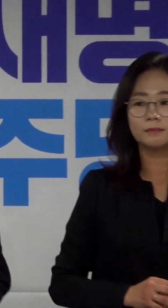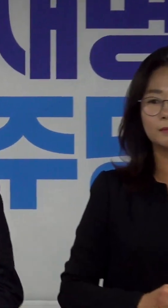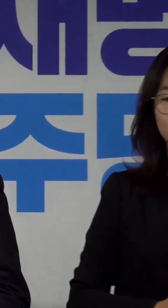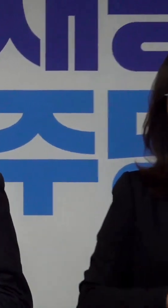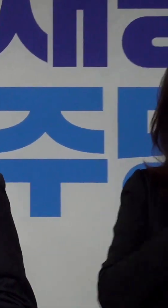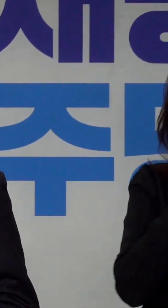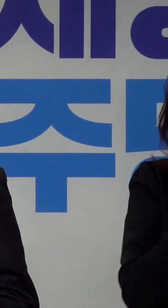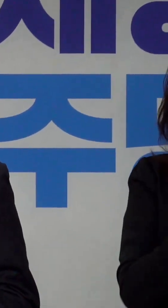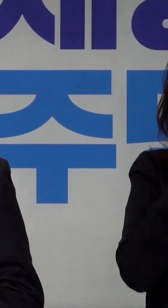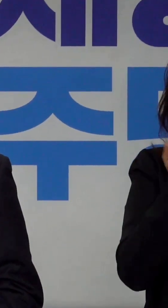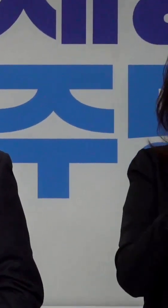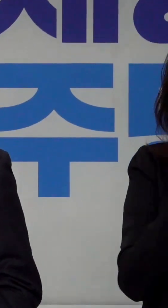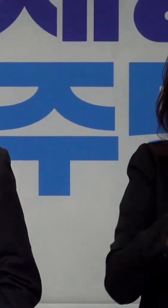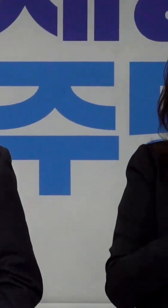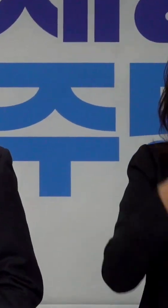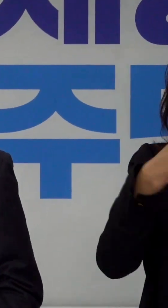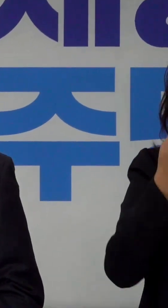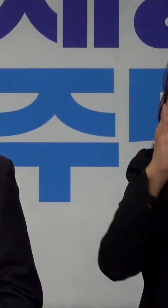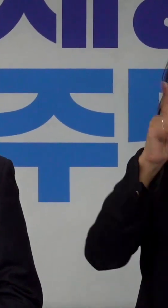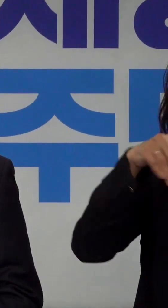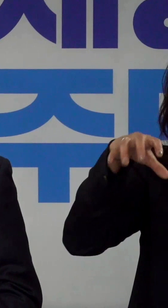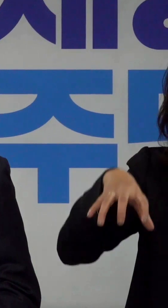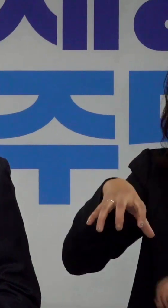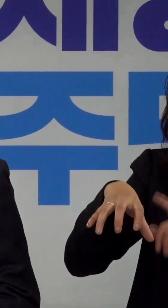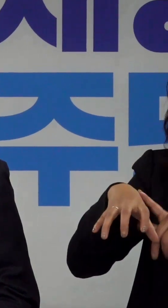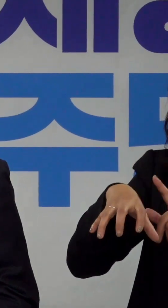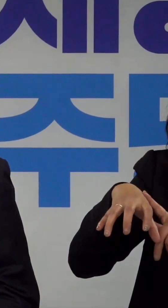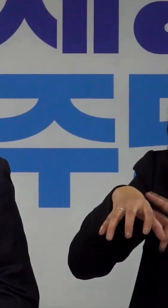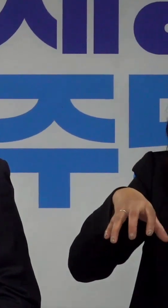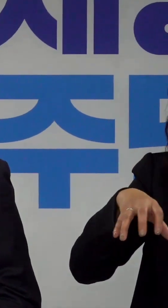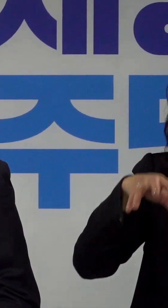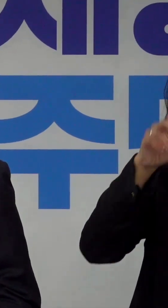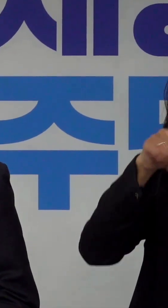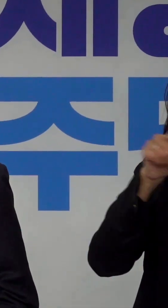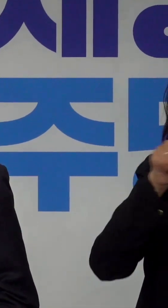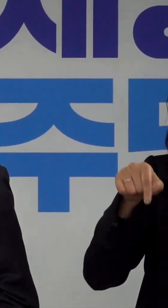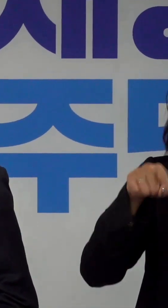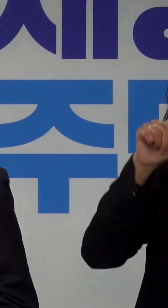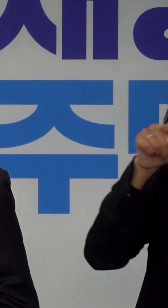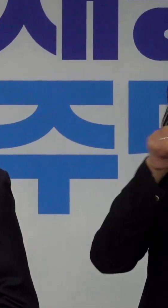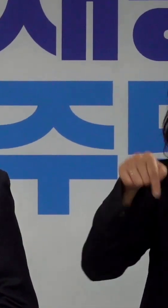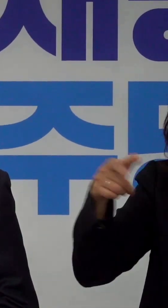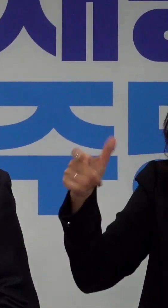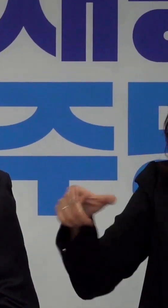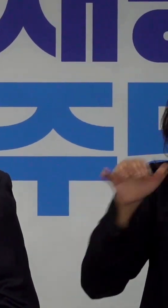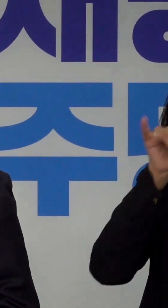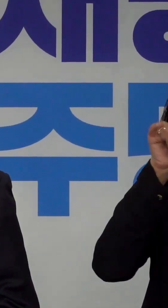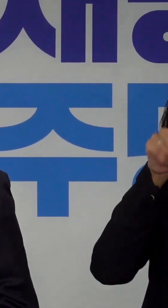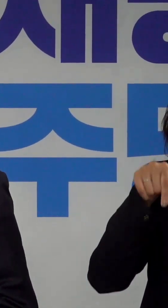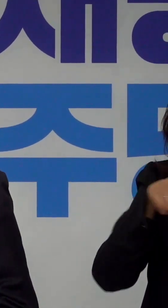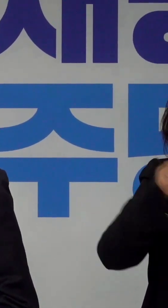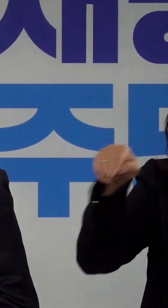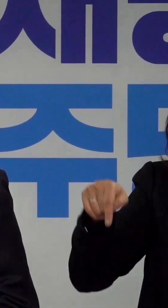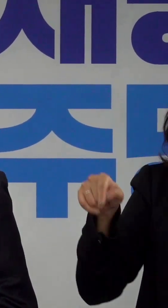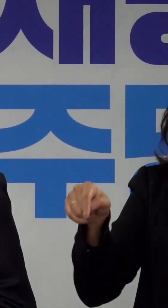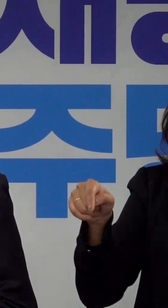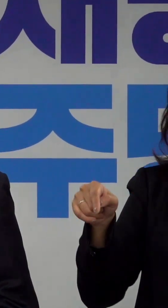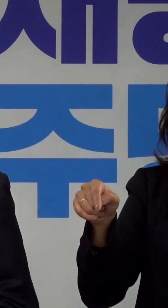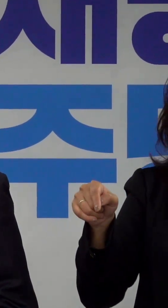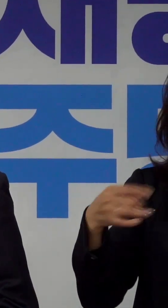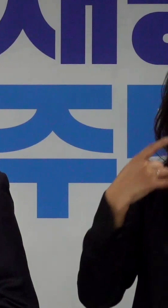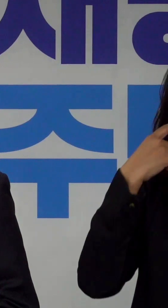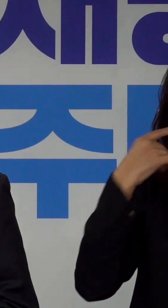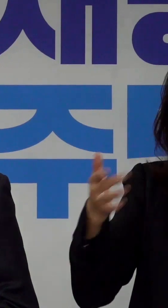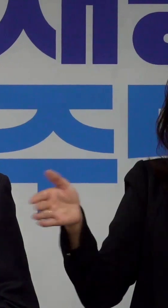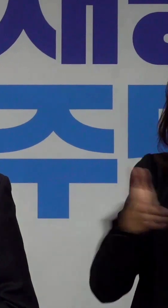개념적으로 설명드리면 동부 지역은 지금 거의 10km에서 한 12km까지 되어 있기 때문에 그 지역은